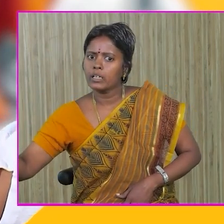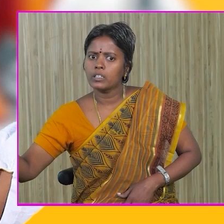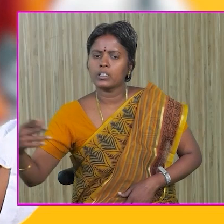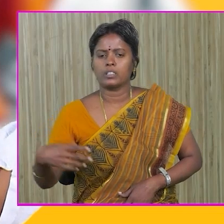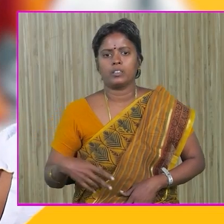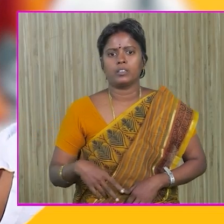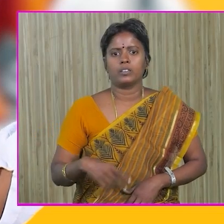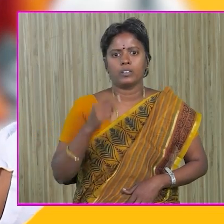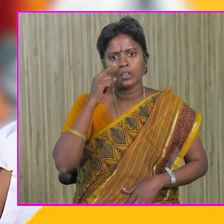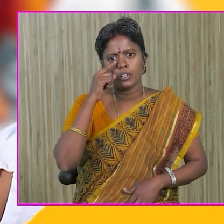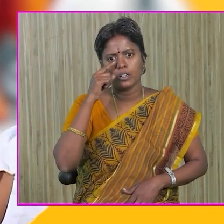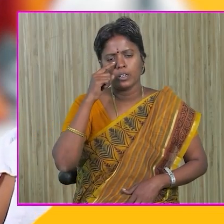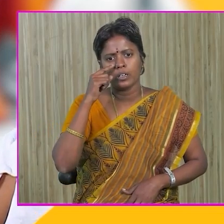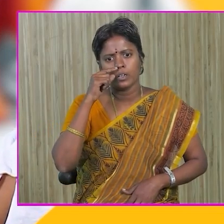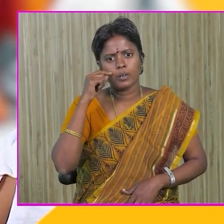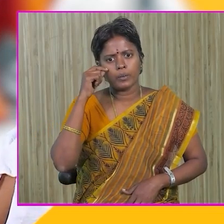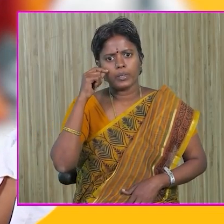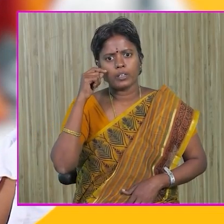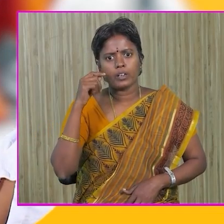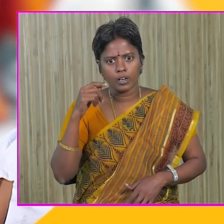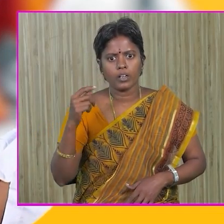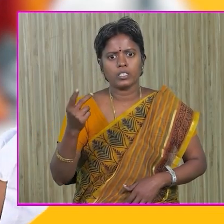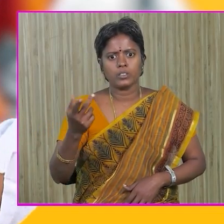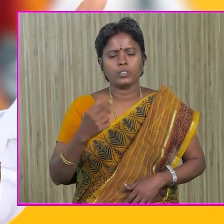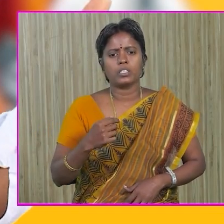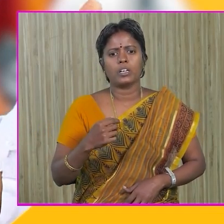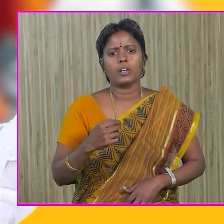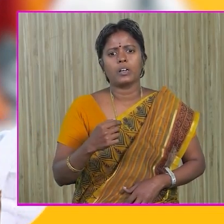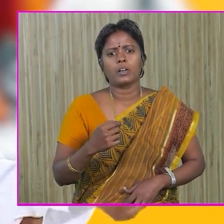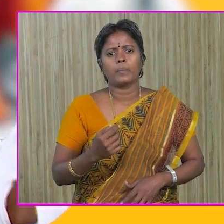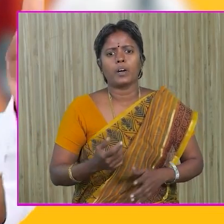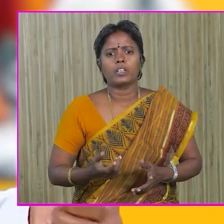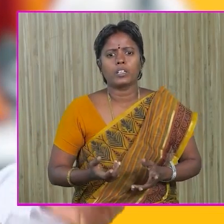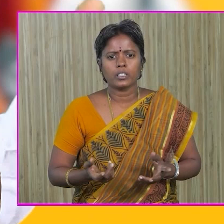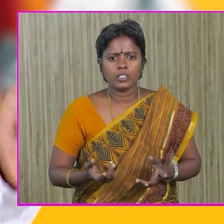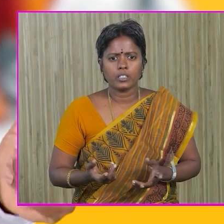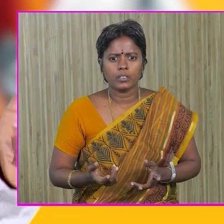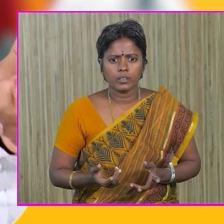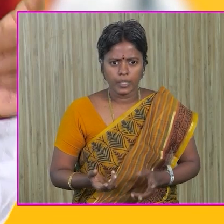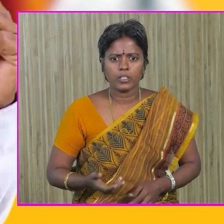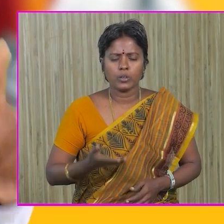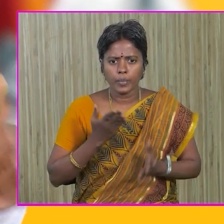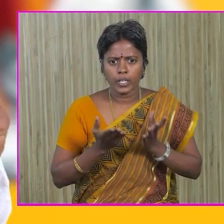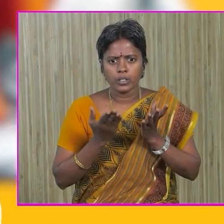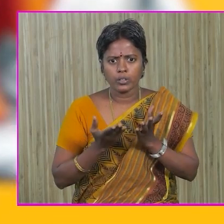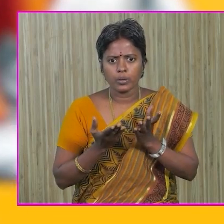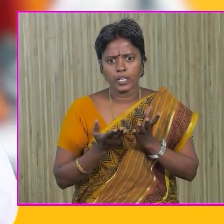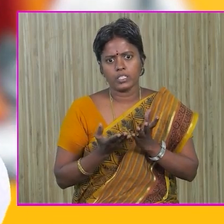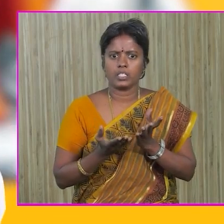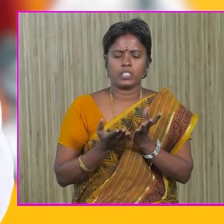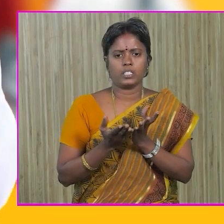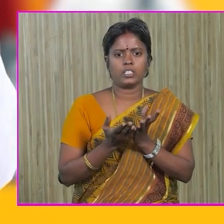இந்த ஆசிரியரிடம் பாராட்டை எப்படி பெறுவது அப்படின்ட்டு ஏங்கிக்கிட்டு நம்மளும் படிக்கணும் படிக்கணும்னு படிச்சுக்கிட்டே